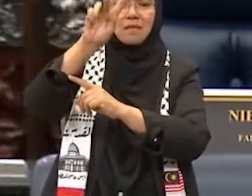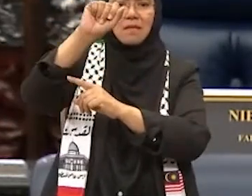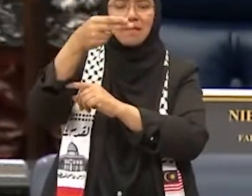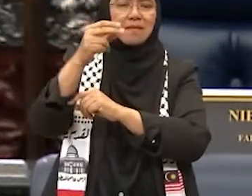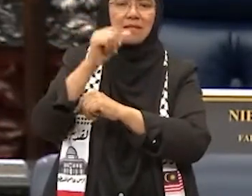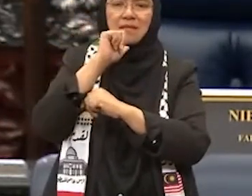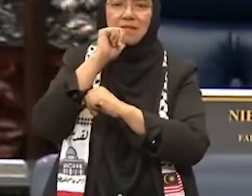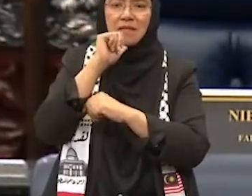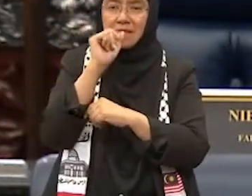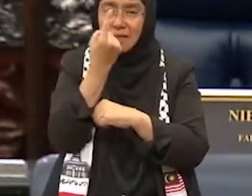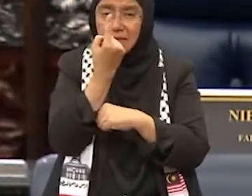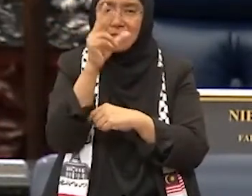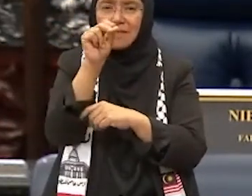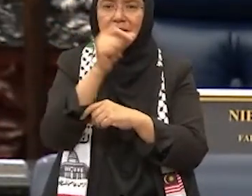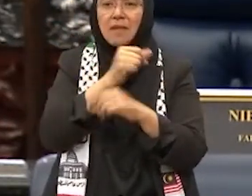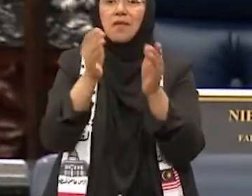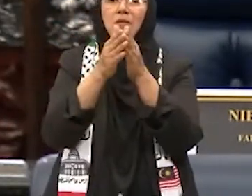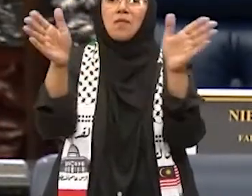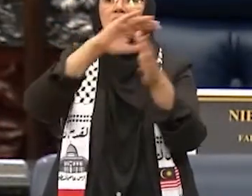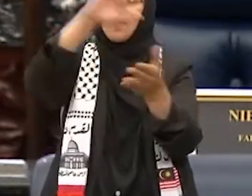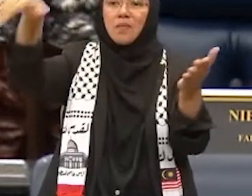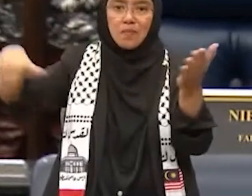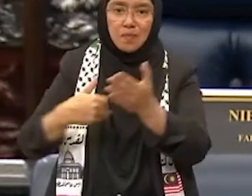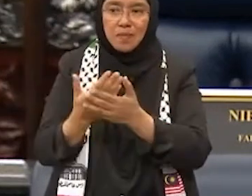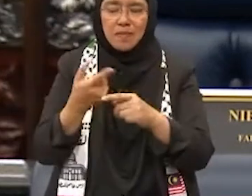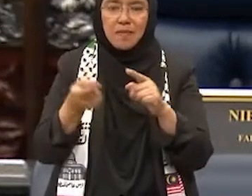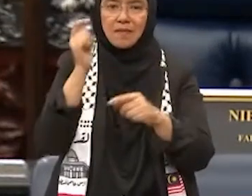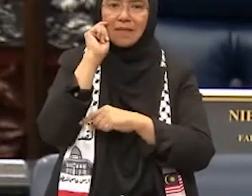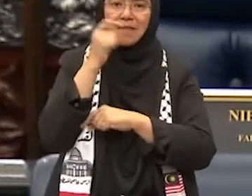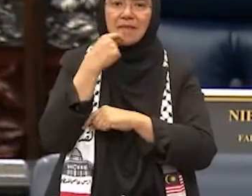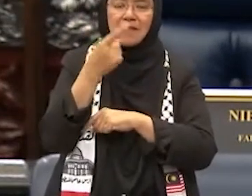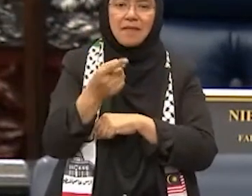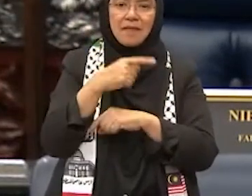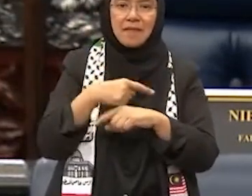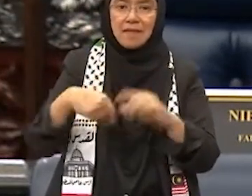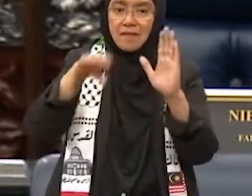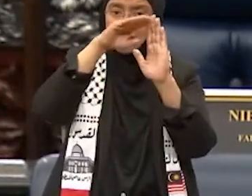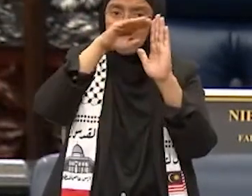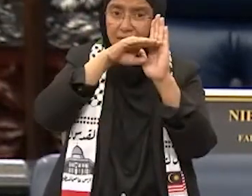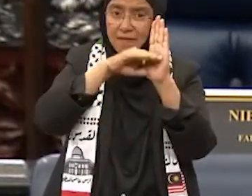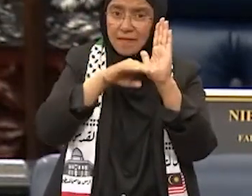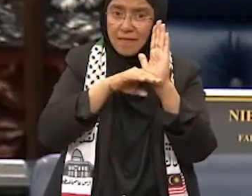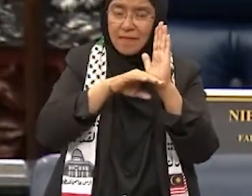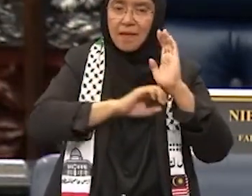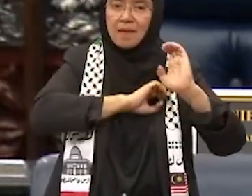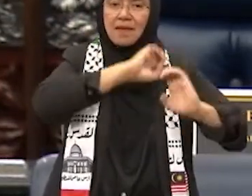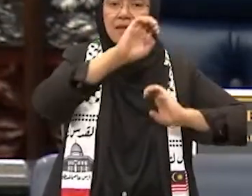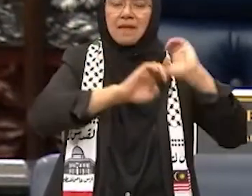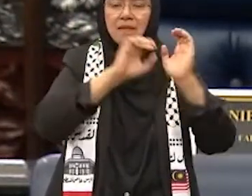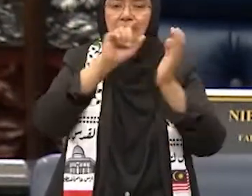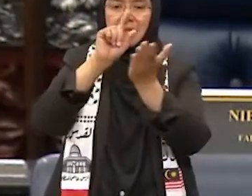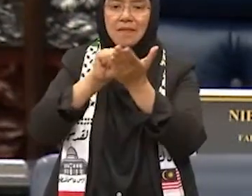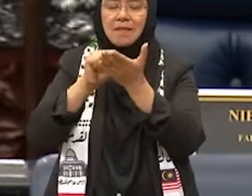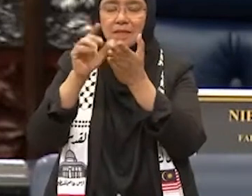kod kandungan yang boleh kita Muat Turun tapi selain dari itu etika warartawanan ini yang ingin kita tegaskan kerjasama dengan